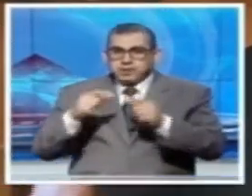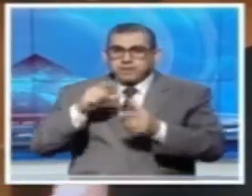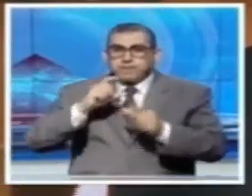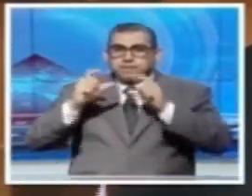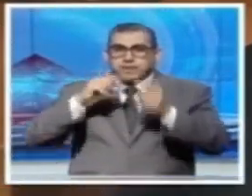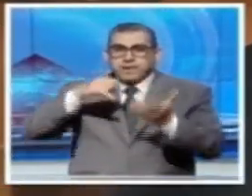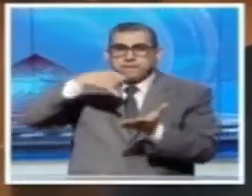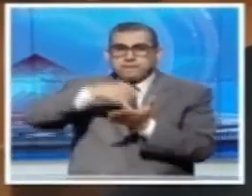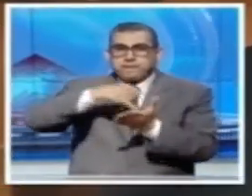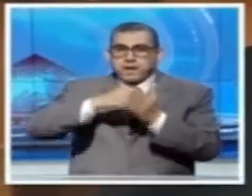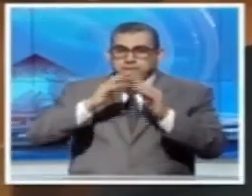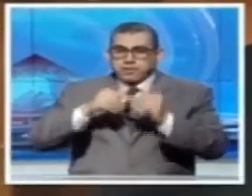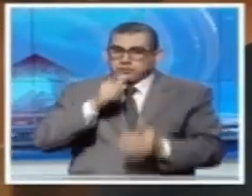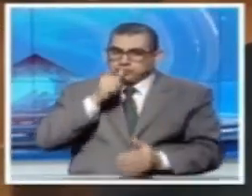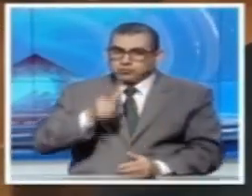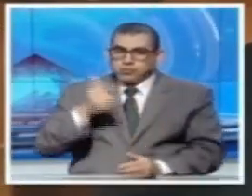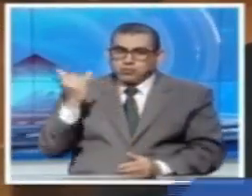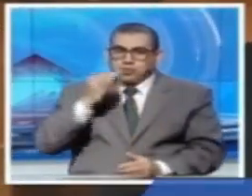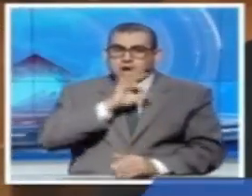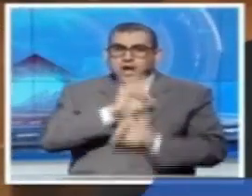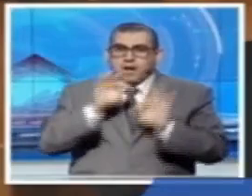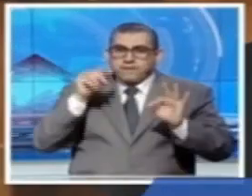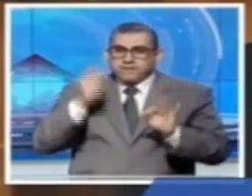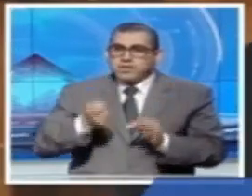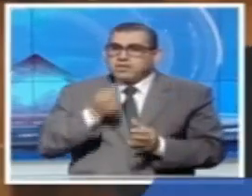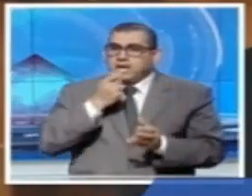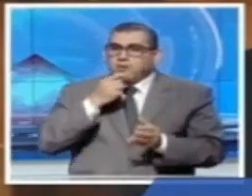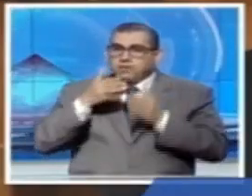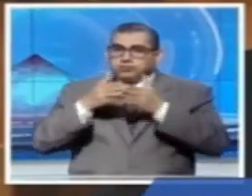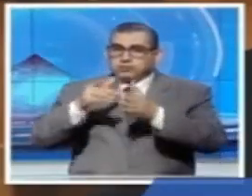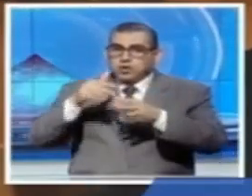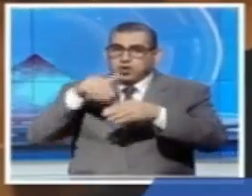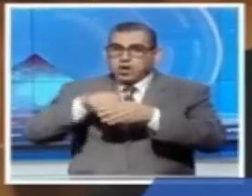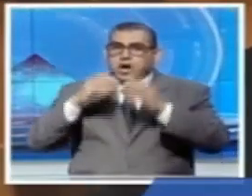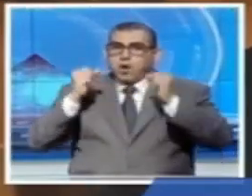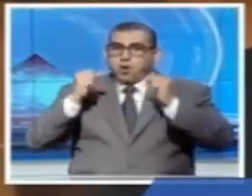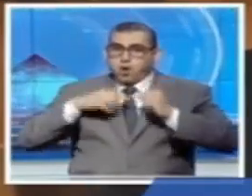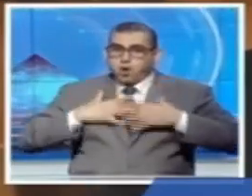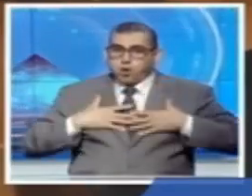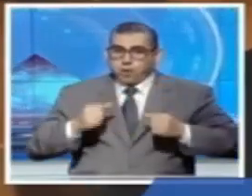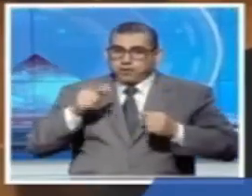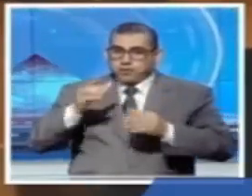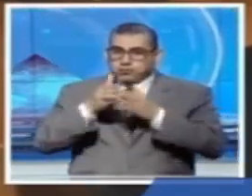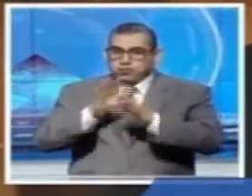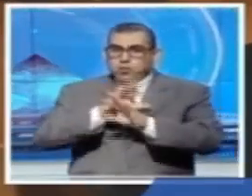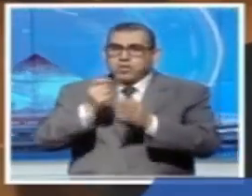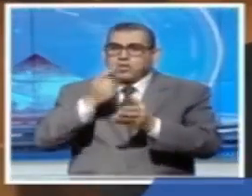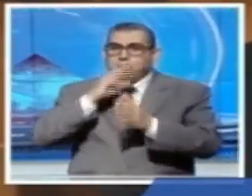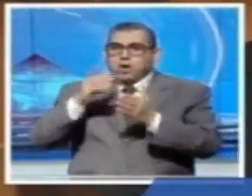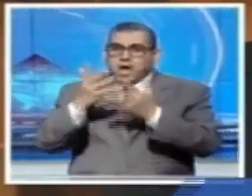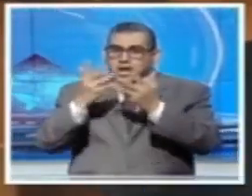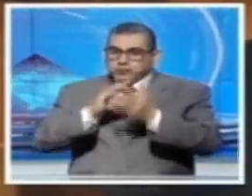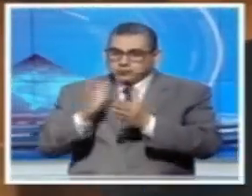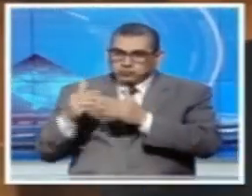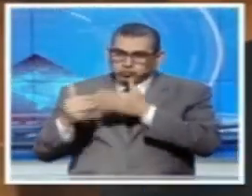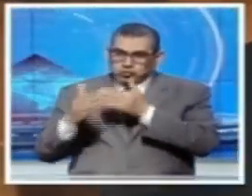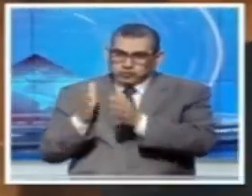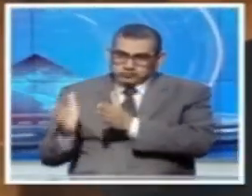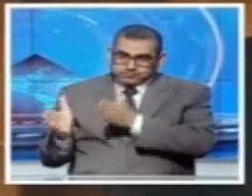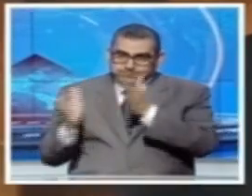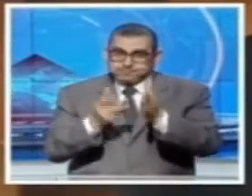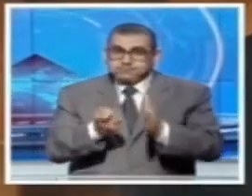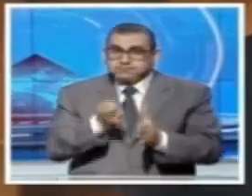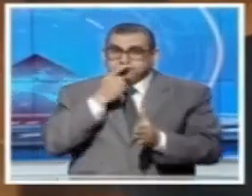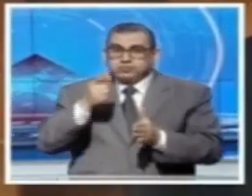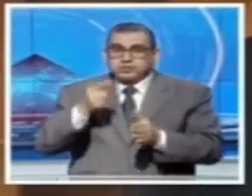المركزي وأكد على خروج الأدوية والمستلزمات الطبية من كافة الحسابات. ليه؟ الأدوية